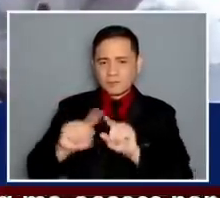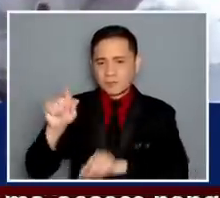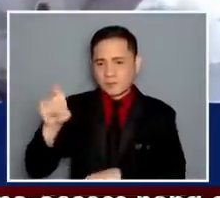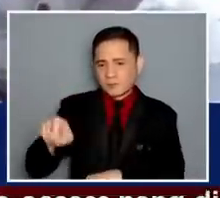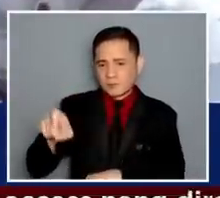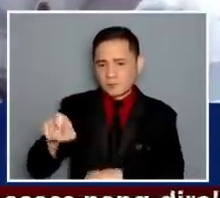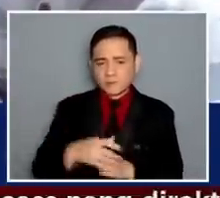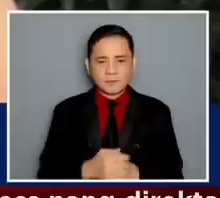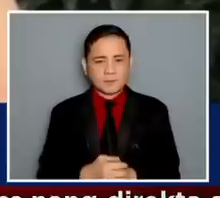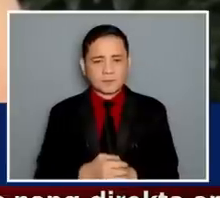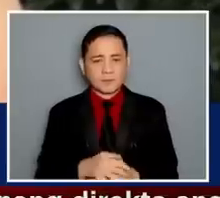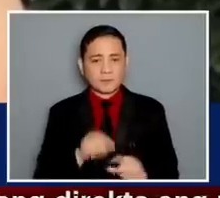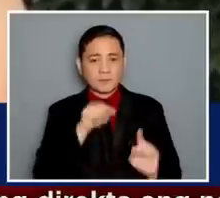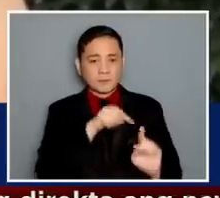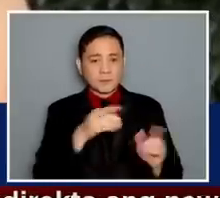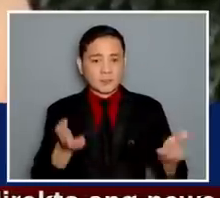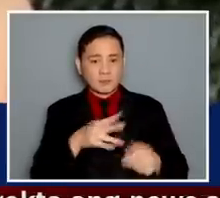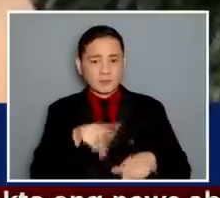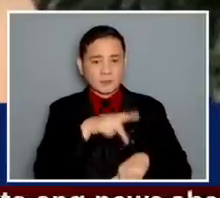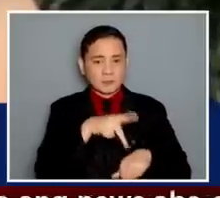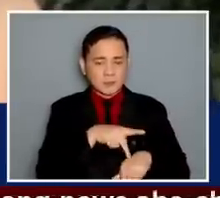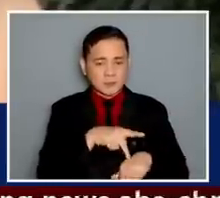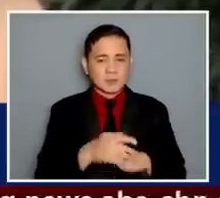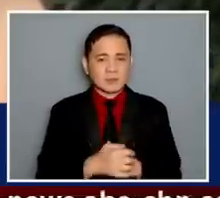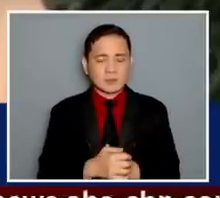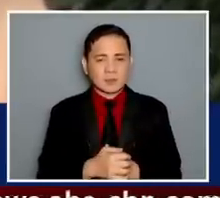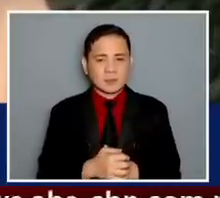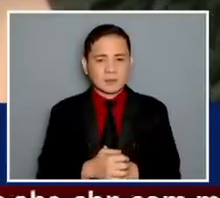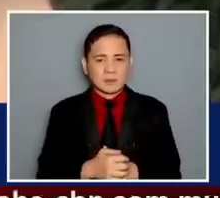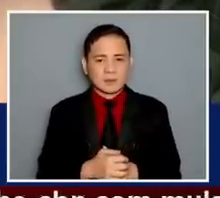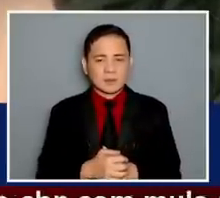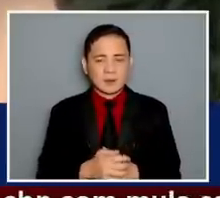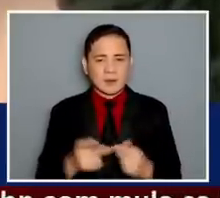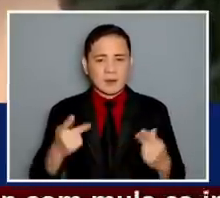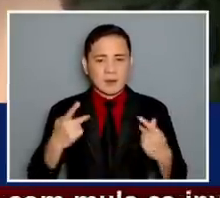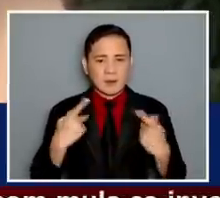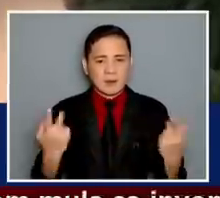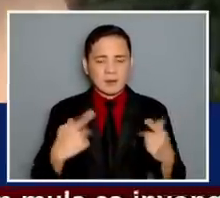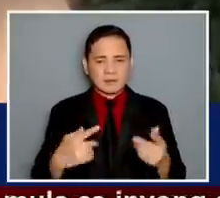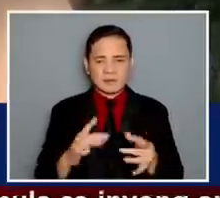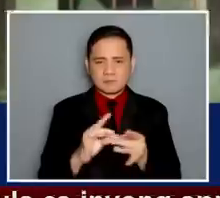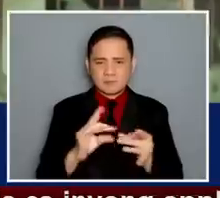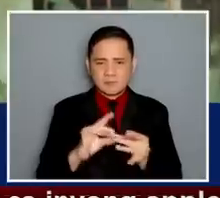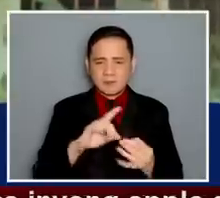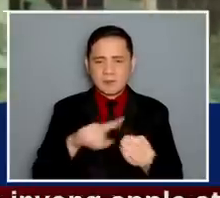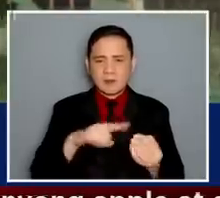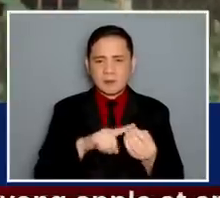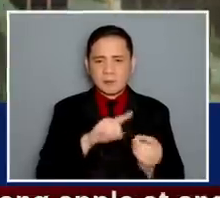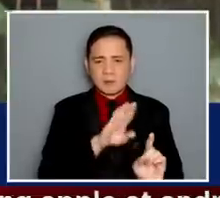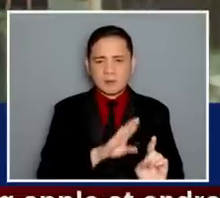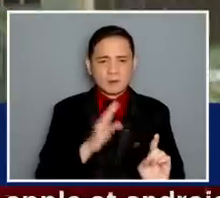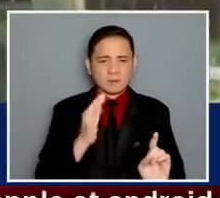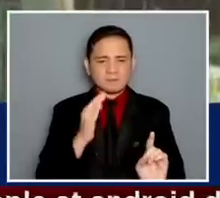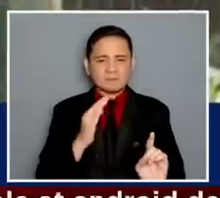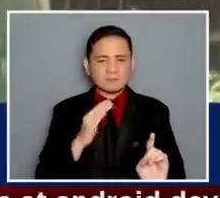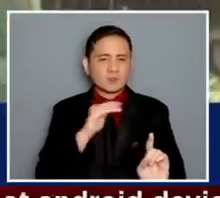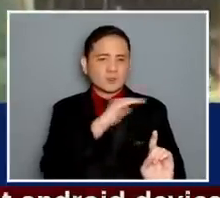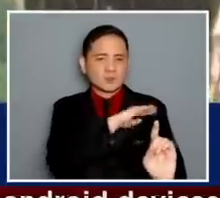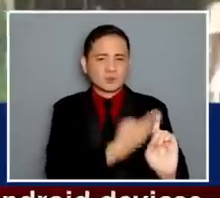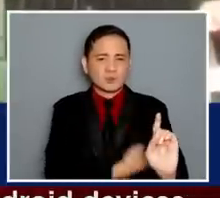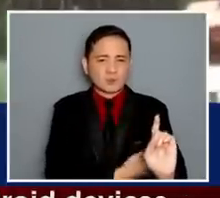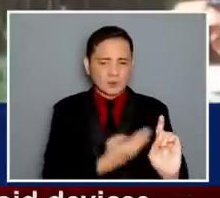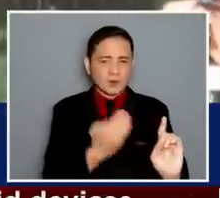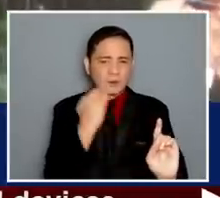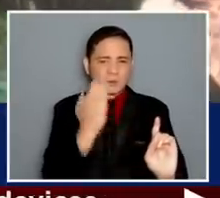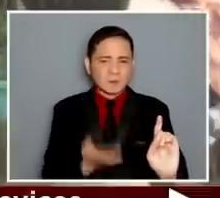Wilma Abulad Tezcan, ang Pinay na namatay sa lindol sa Turkey sa pagdating ng kanyang mga labi. Nakatakdang iburol ang mga labi